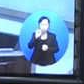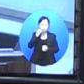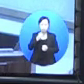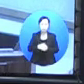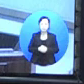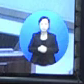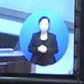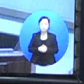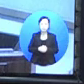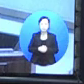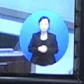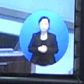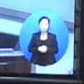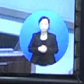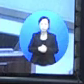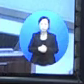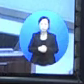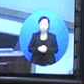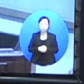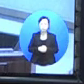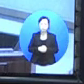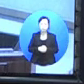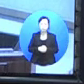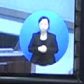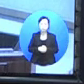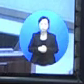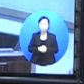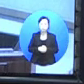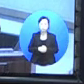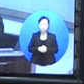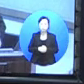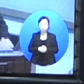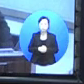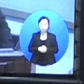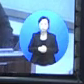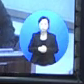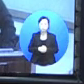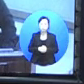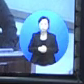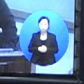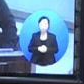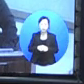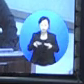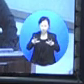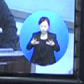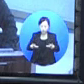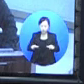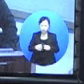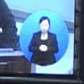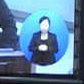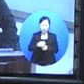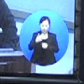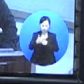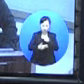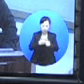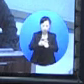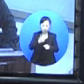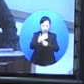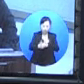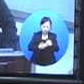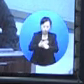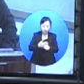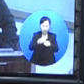대신에 제가 방금 하신 말씀에 대해서 좀 답변을 드리자면요. 그런 식으로 수원시가 지난 7년, 8년간